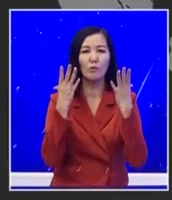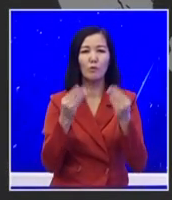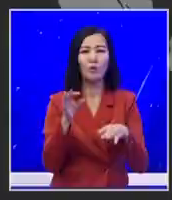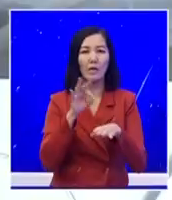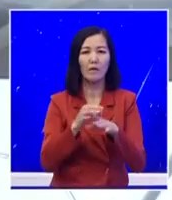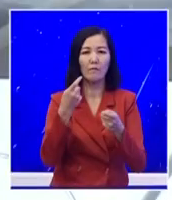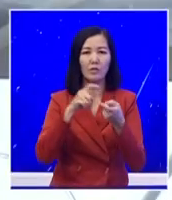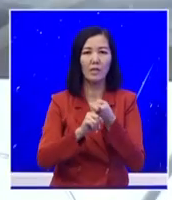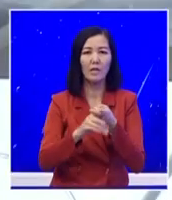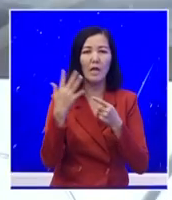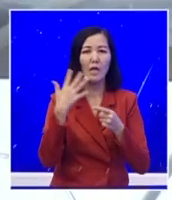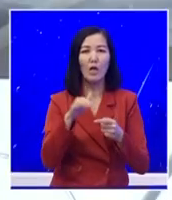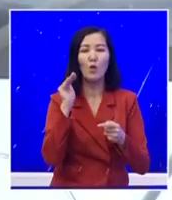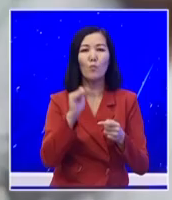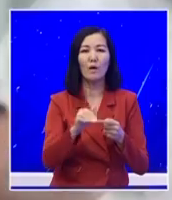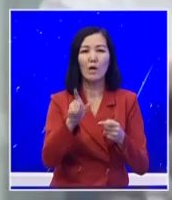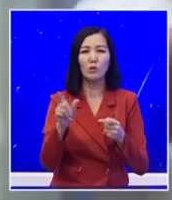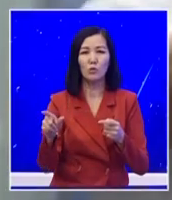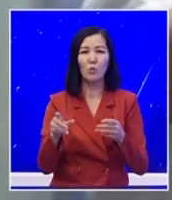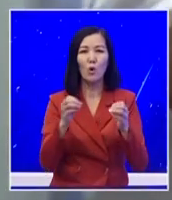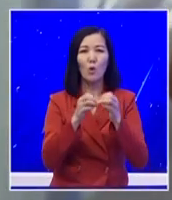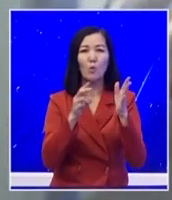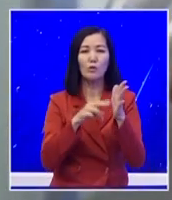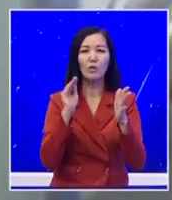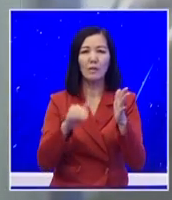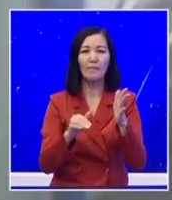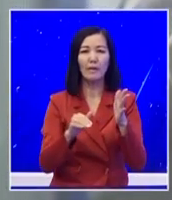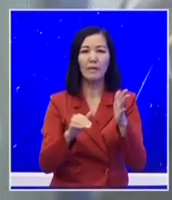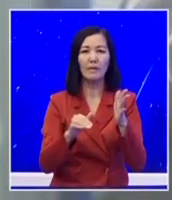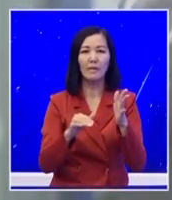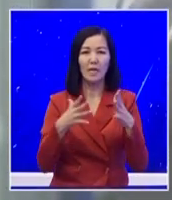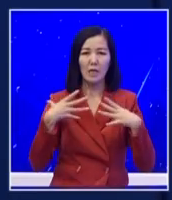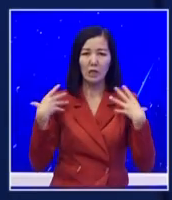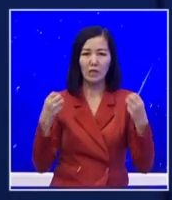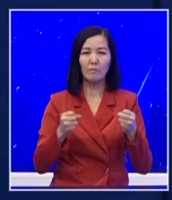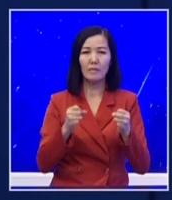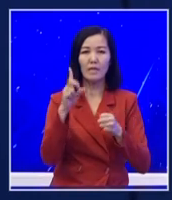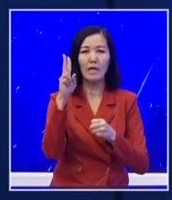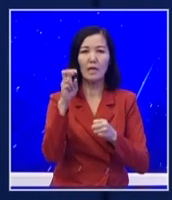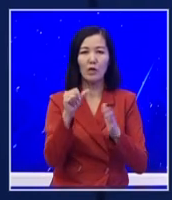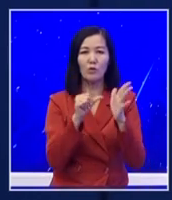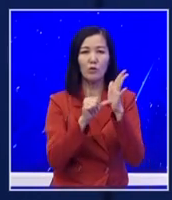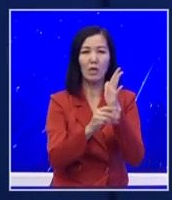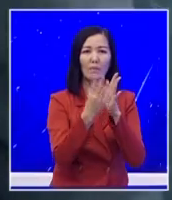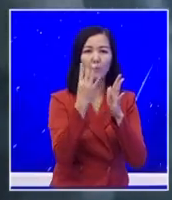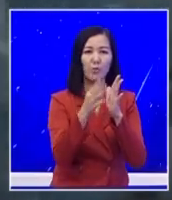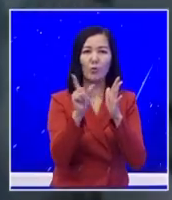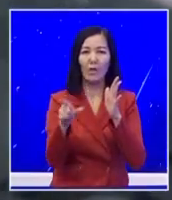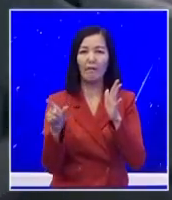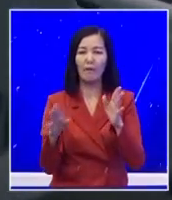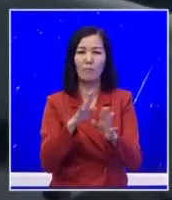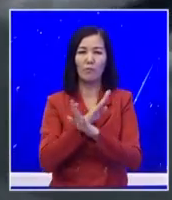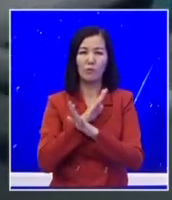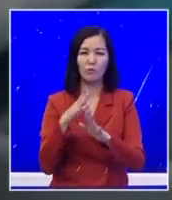коронавирусқа шалдыққандар саны 50 мыңға жуық. Оның 17 мыңға жуығы дертті жеңіп шықса, 264-ті көз